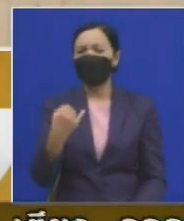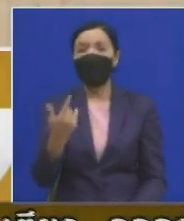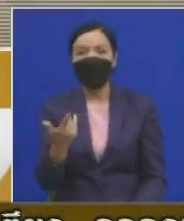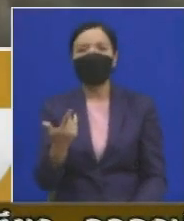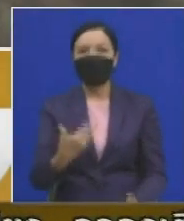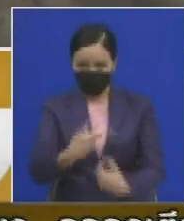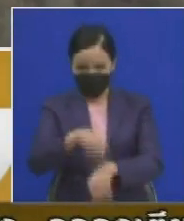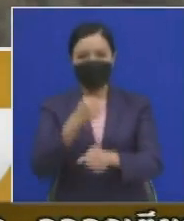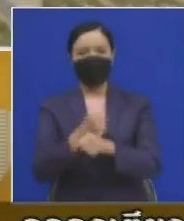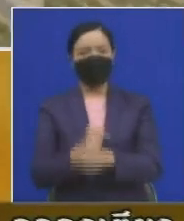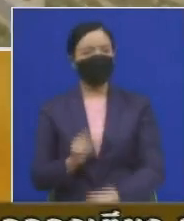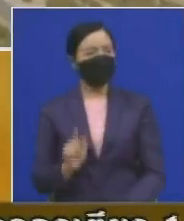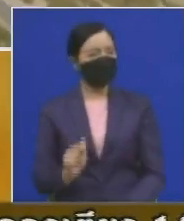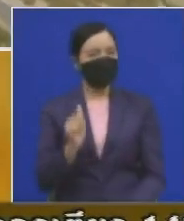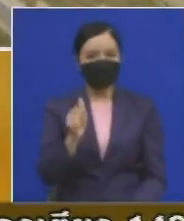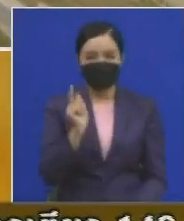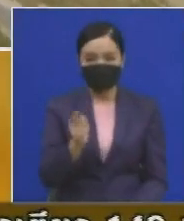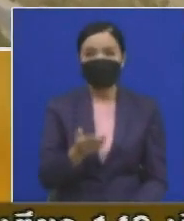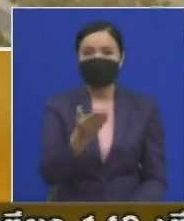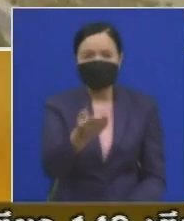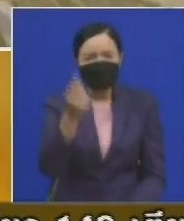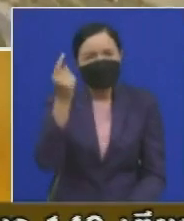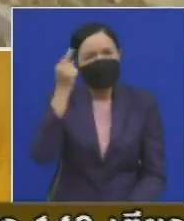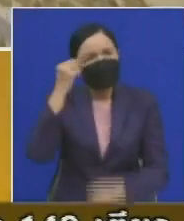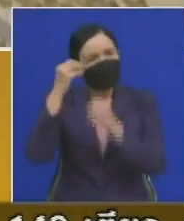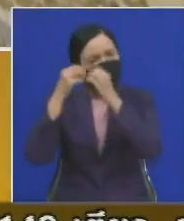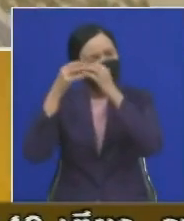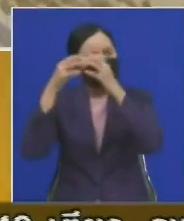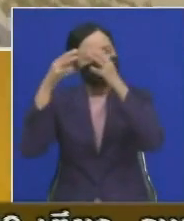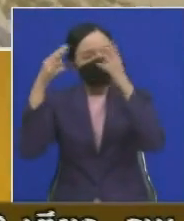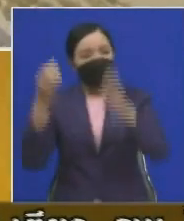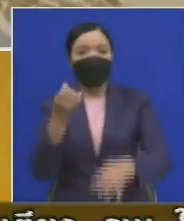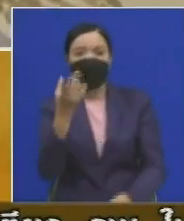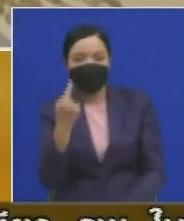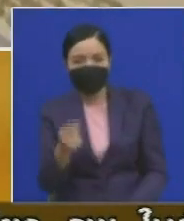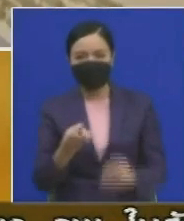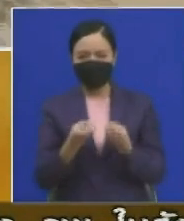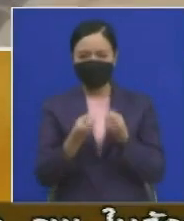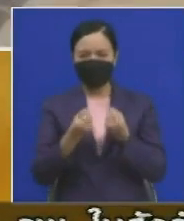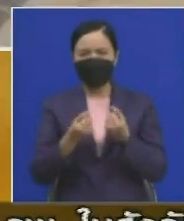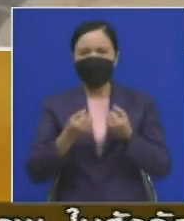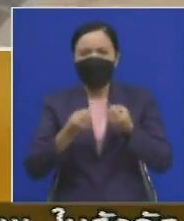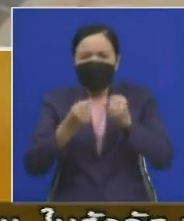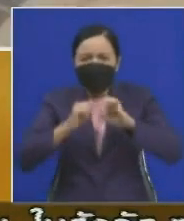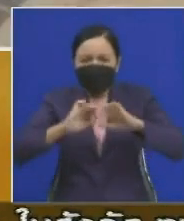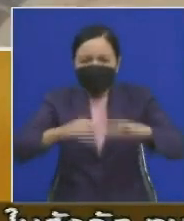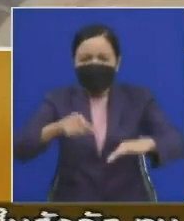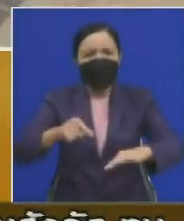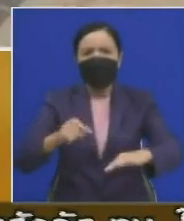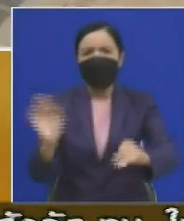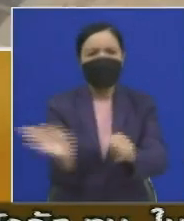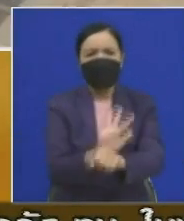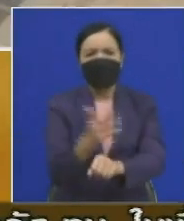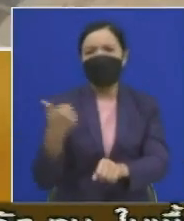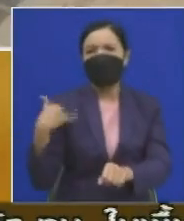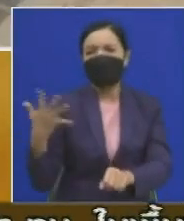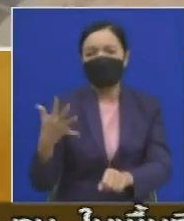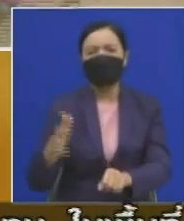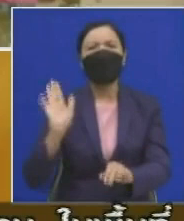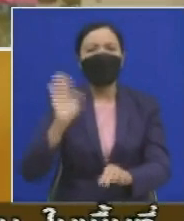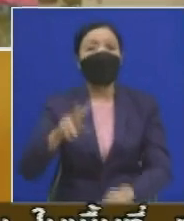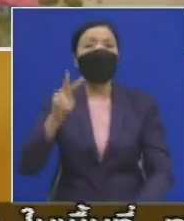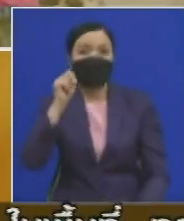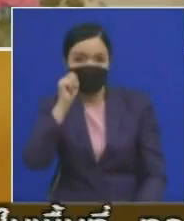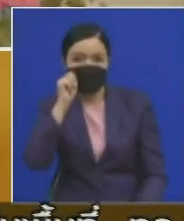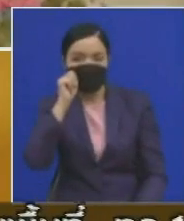ตนไม